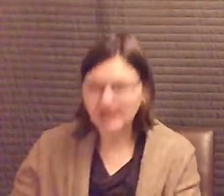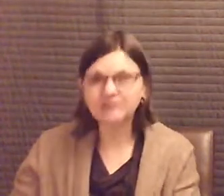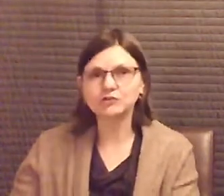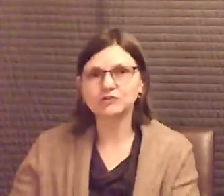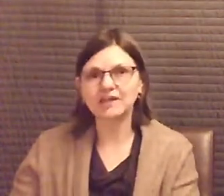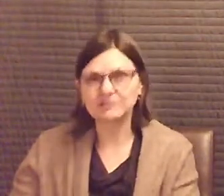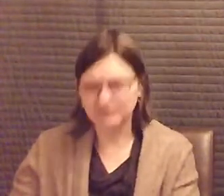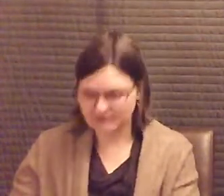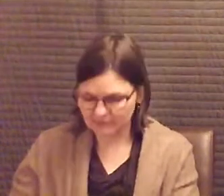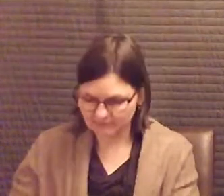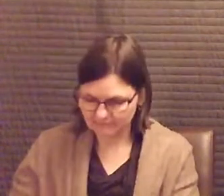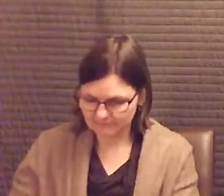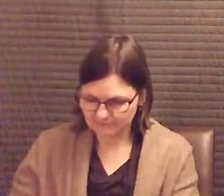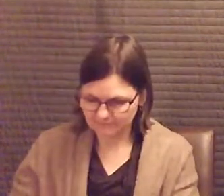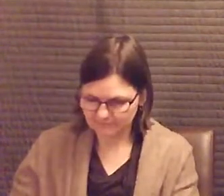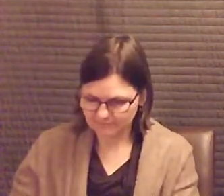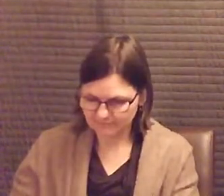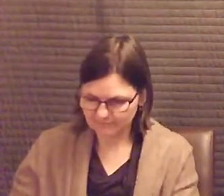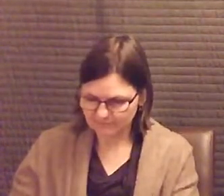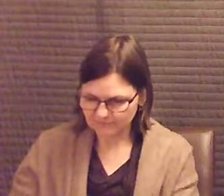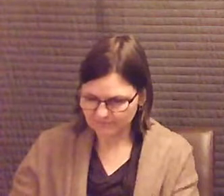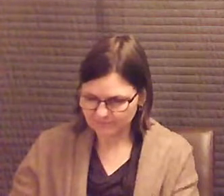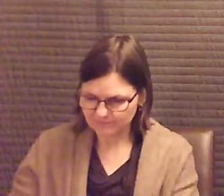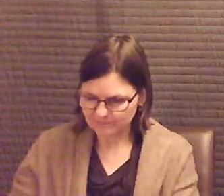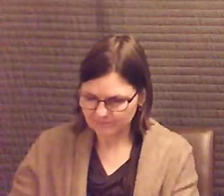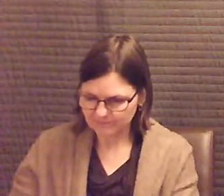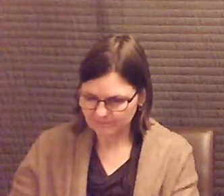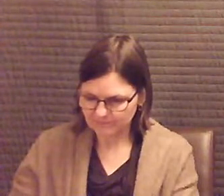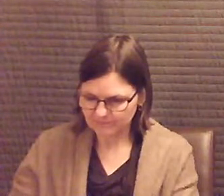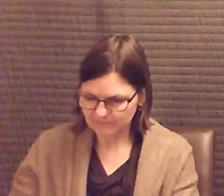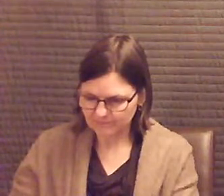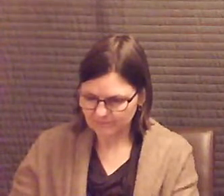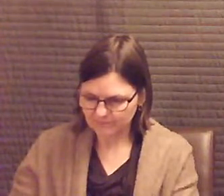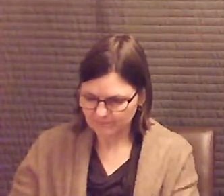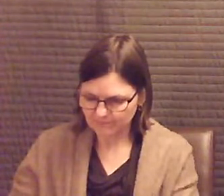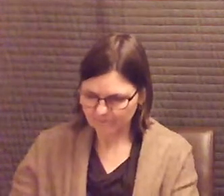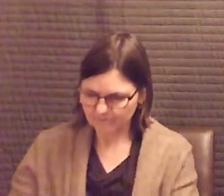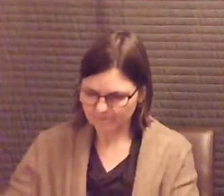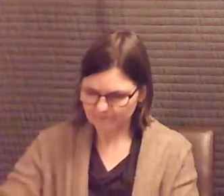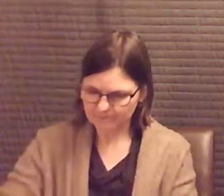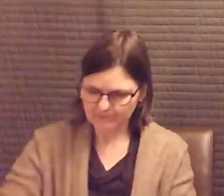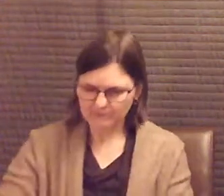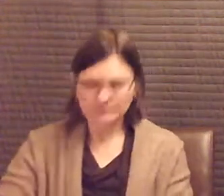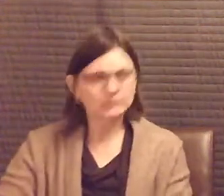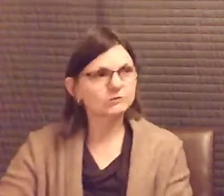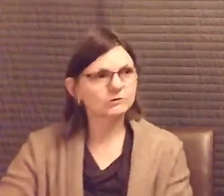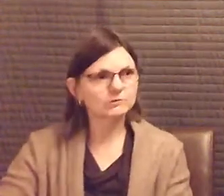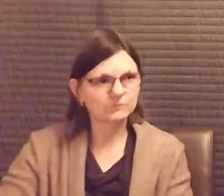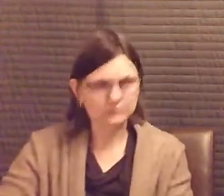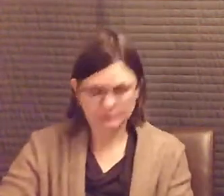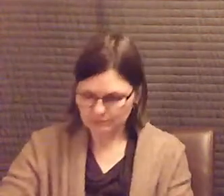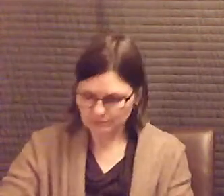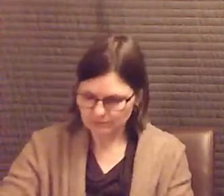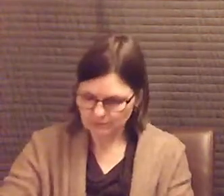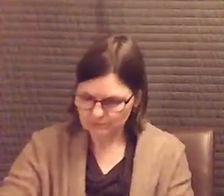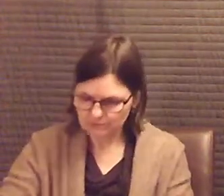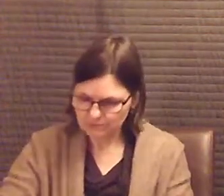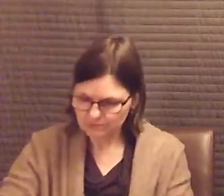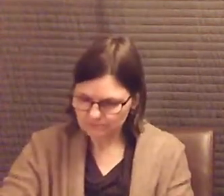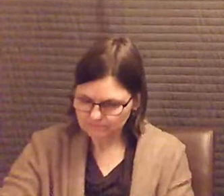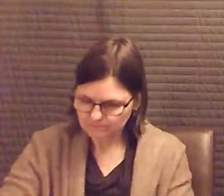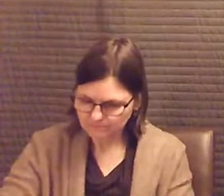90 18 tot 21 wigo tomorrow on this time armand koos valley